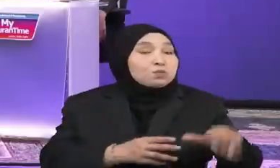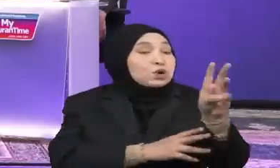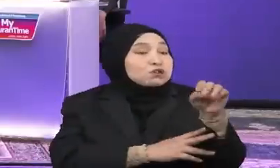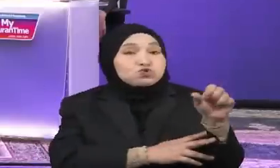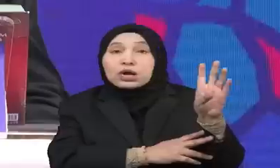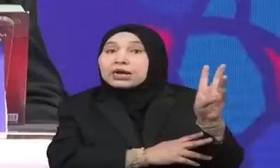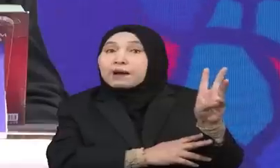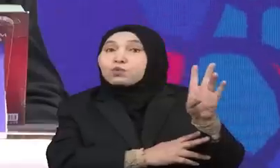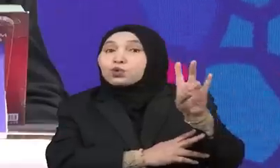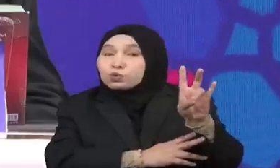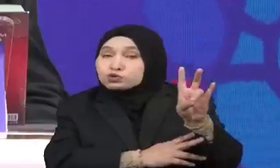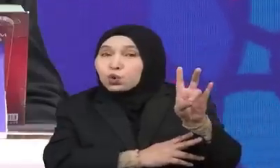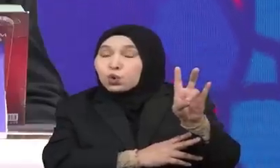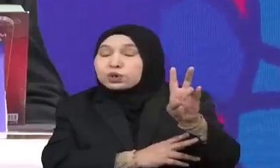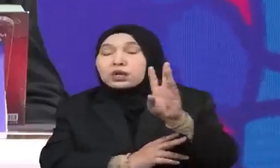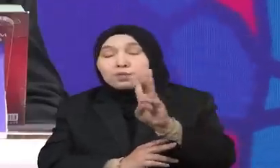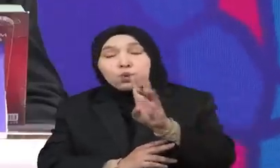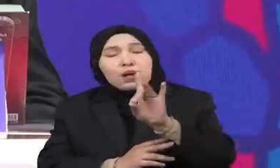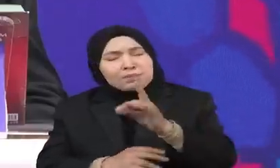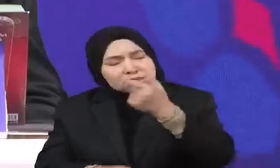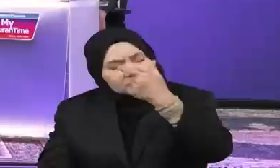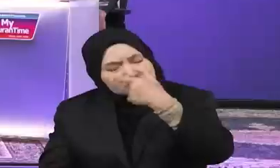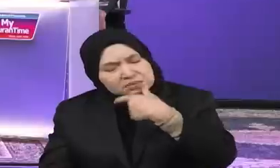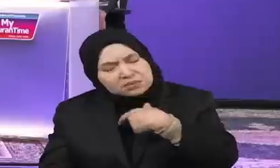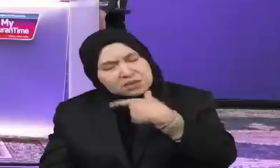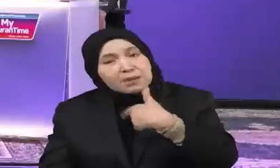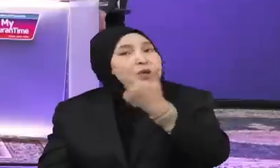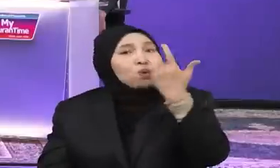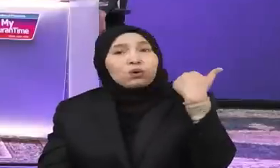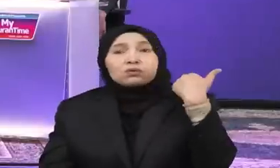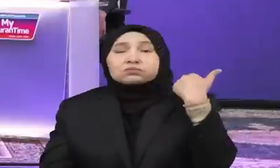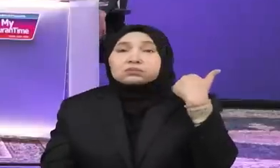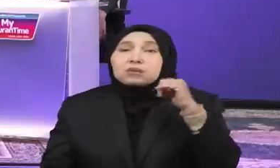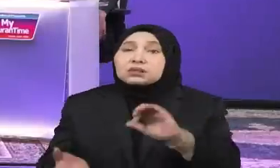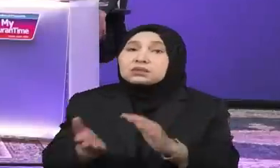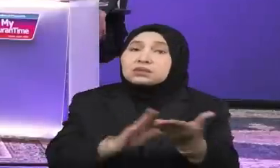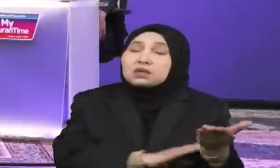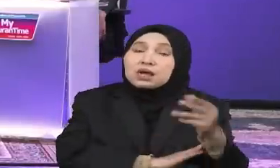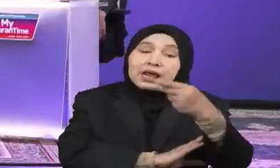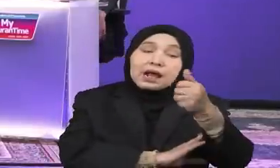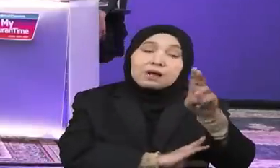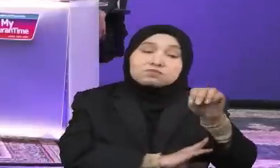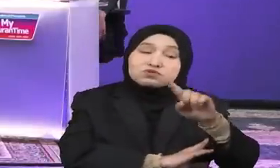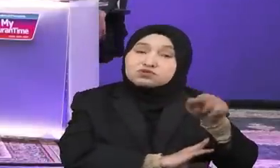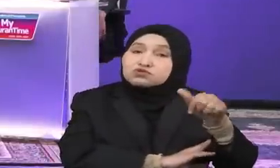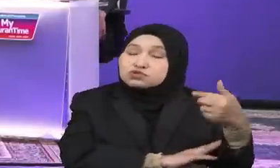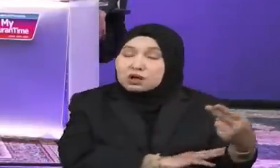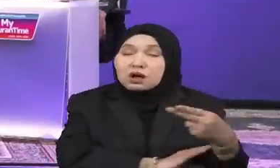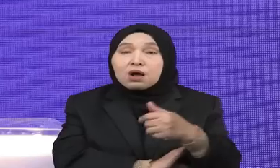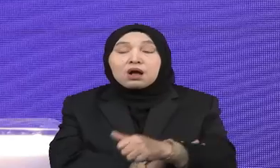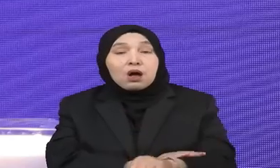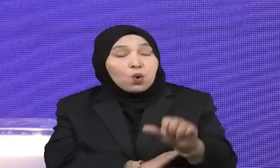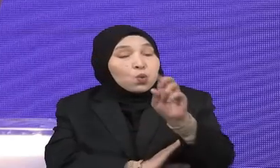68 ini dia agak sedih segini kepergian Hamzah bin Abdul Muthalib ya Mushab Bin Umair